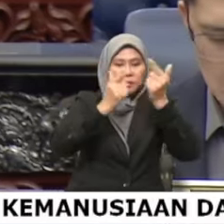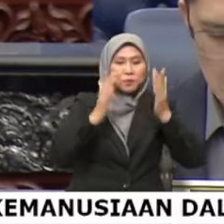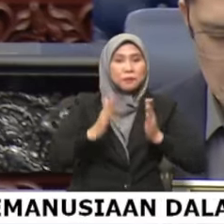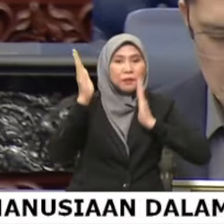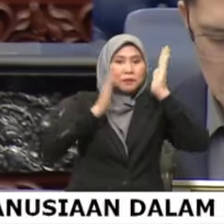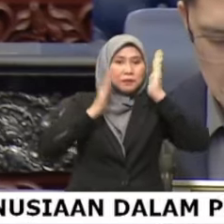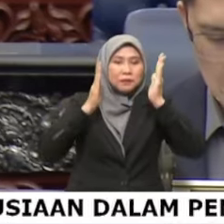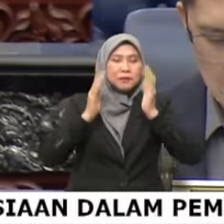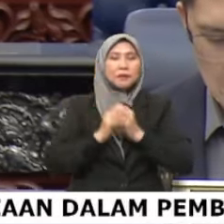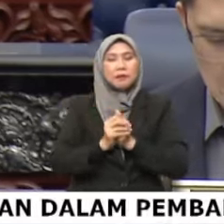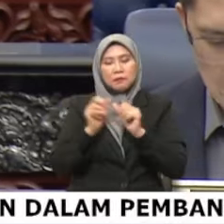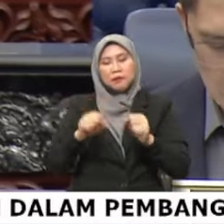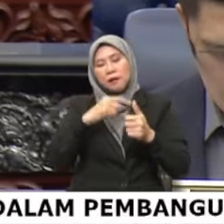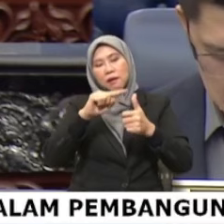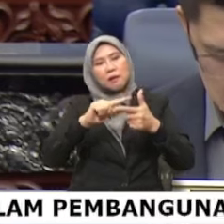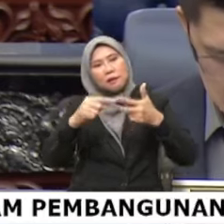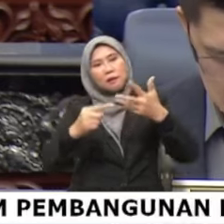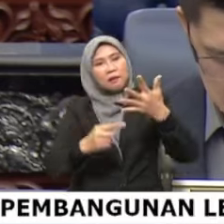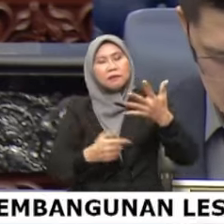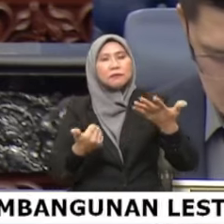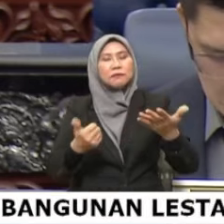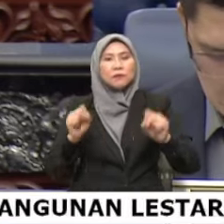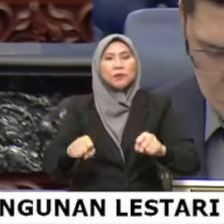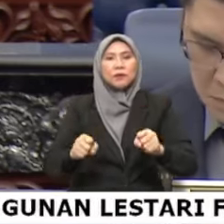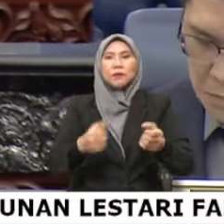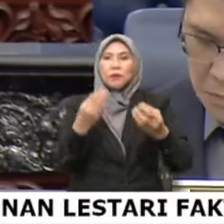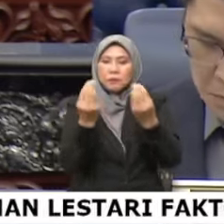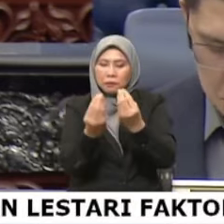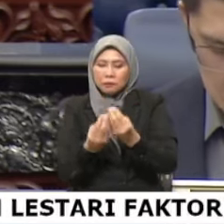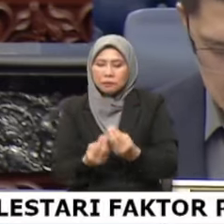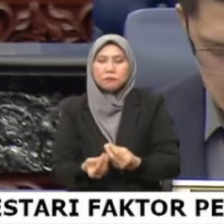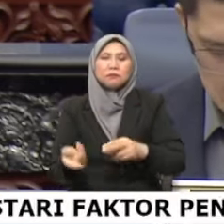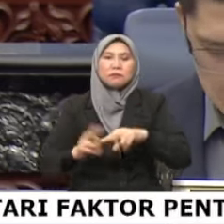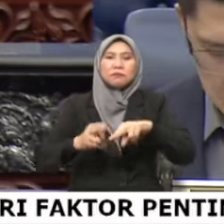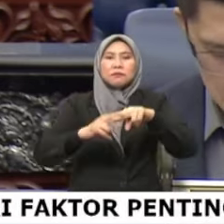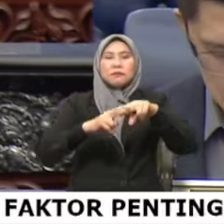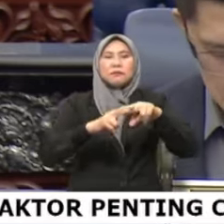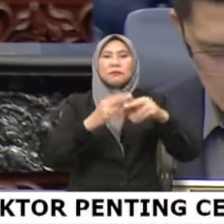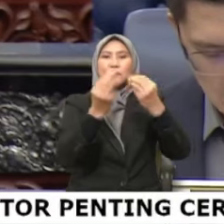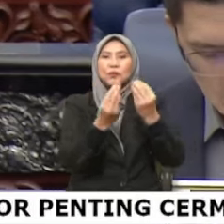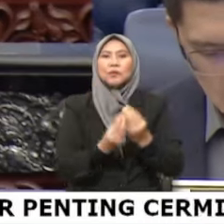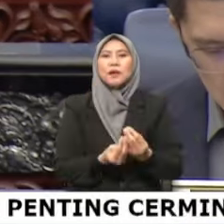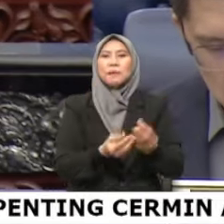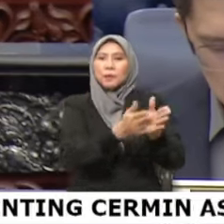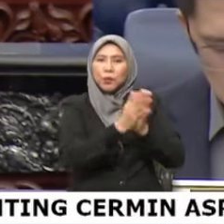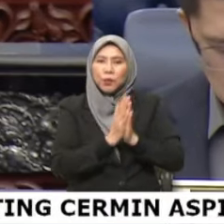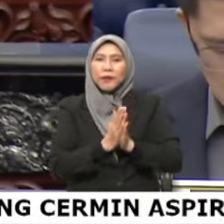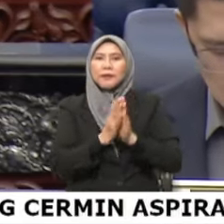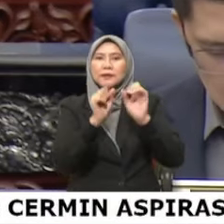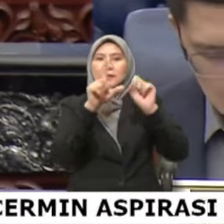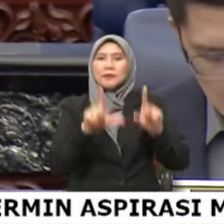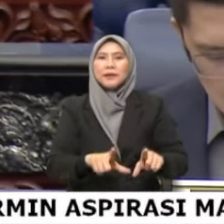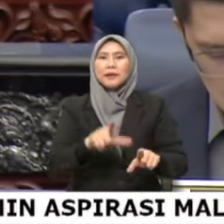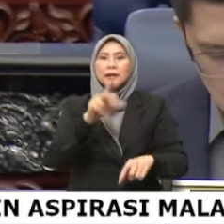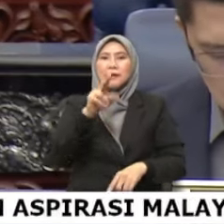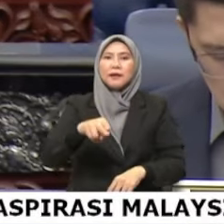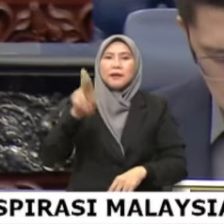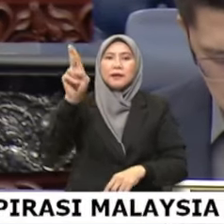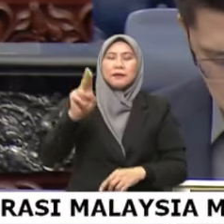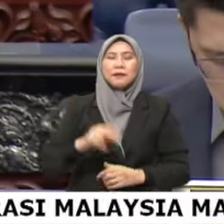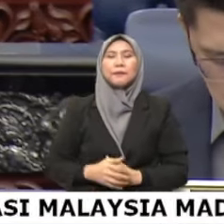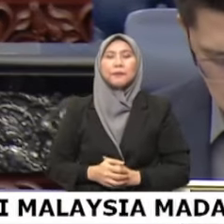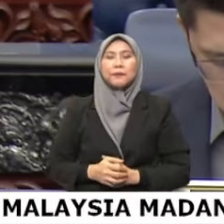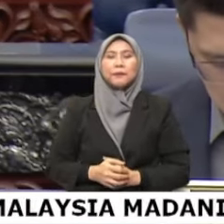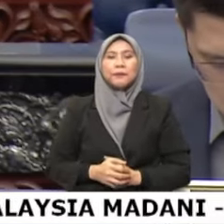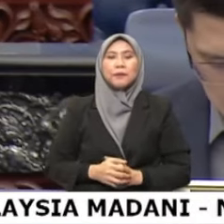lain-lain bagi bantu meningkatkan jumlah permohonan sijil pengesahan halal Malaysia. Selain itu, mesyuarat Jemaah